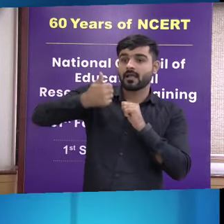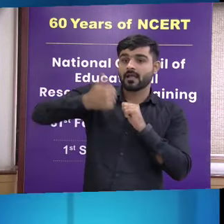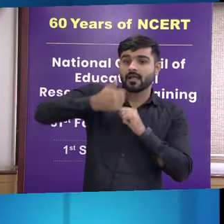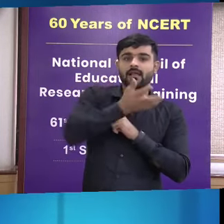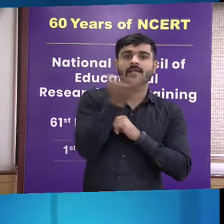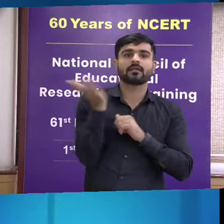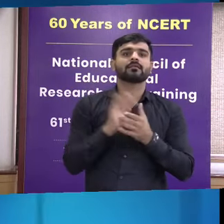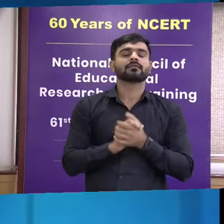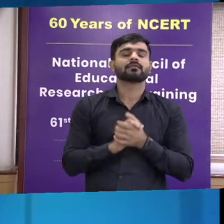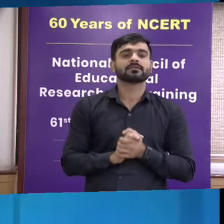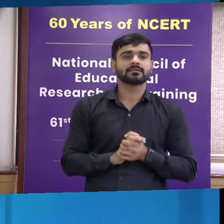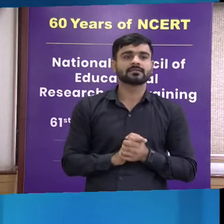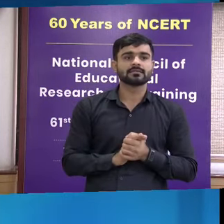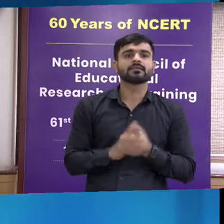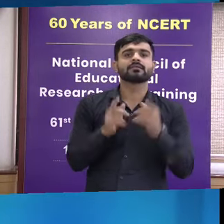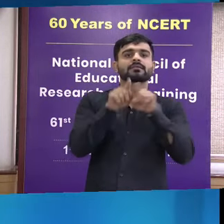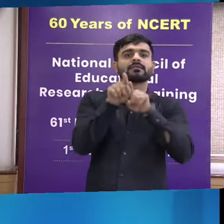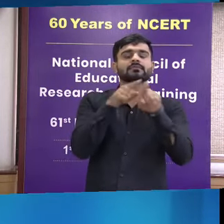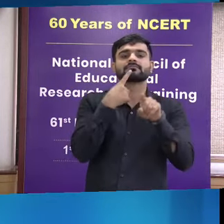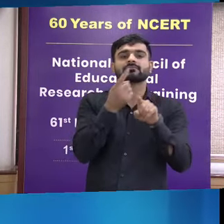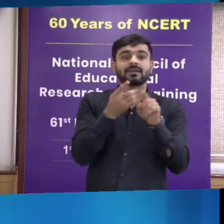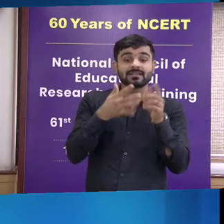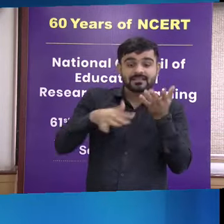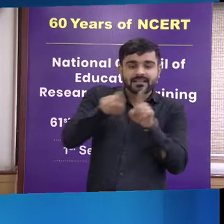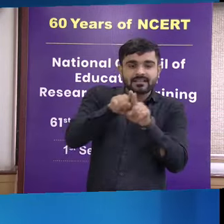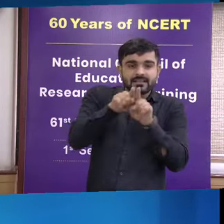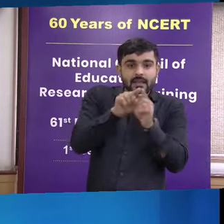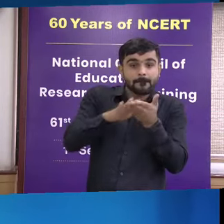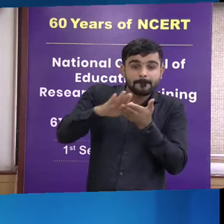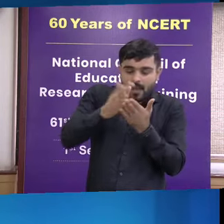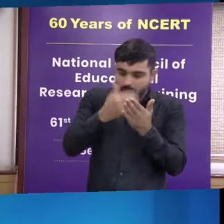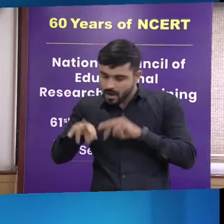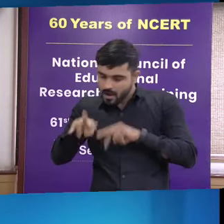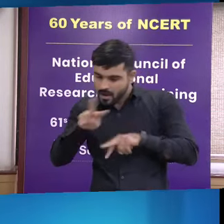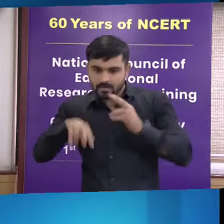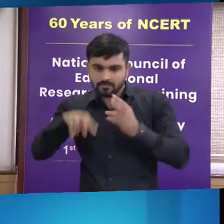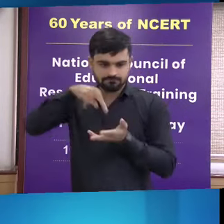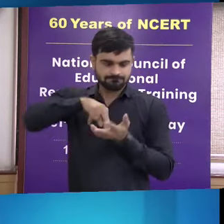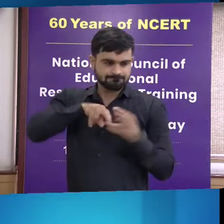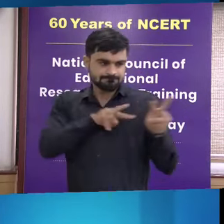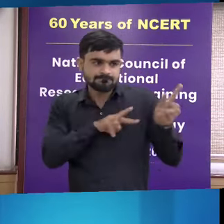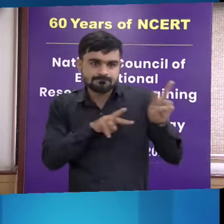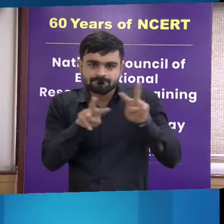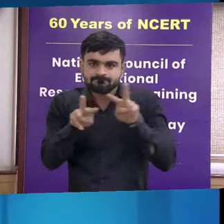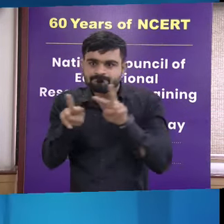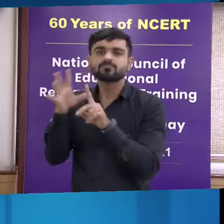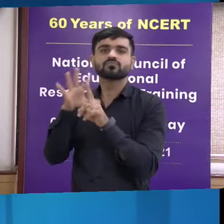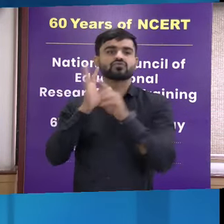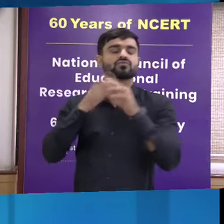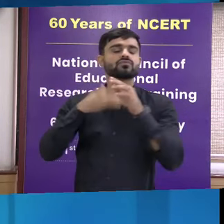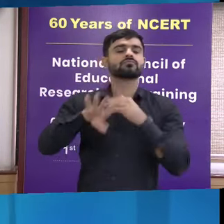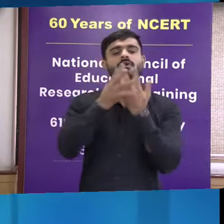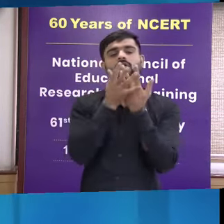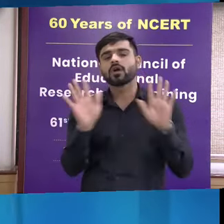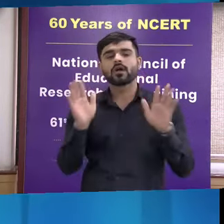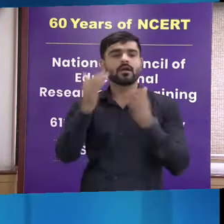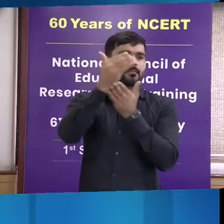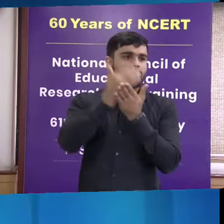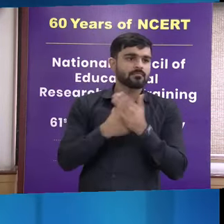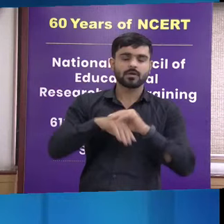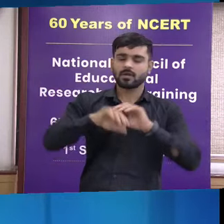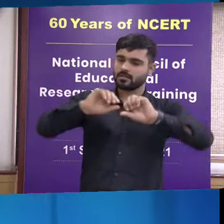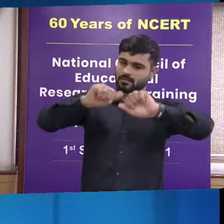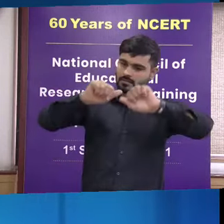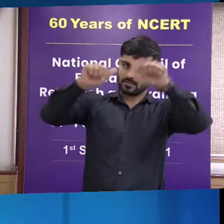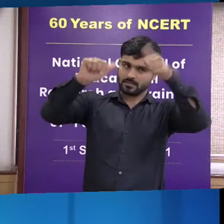उनका वह जिसे कहते हैं ग्राउंड सोल्जर की तरह खड़े होकर के उसका निर्देशन करते हैं और हर कार्यक्रम को सफल रूप